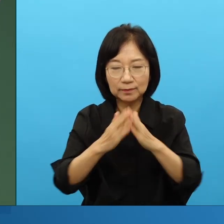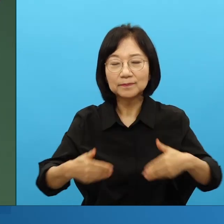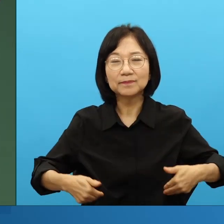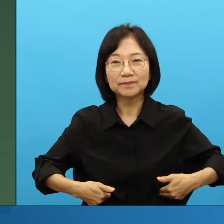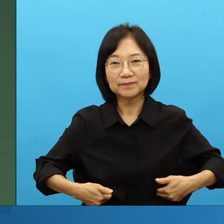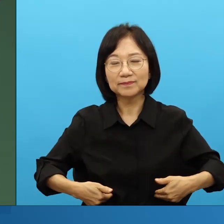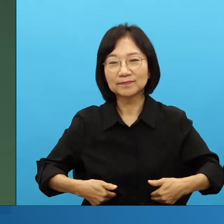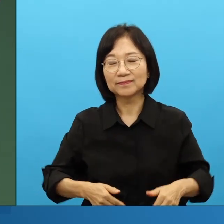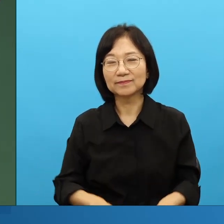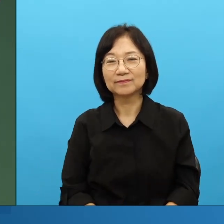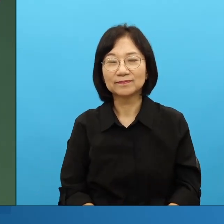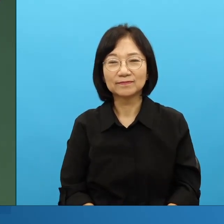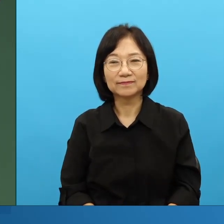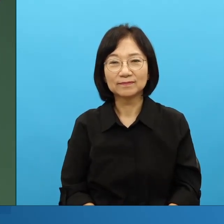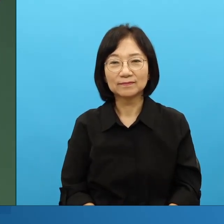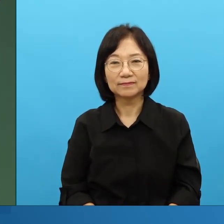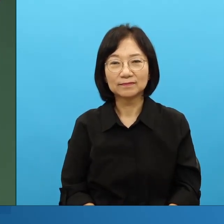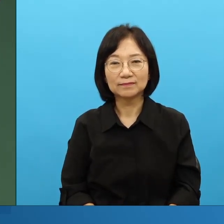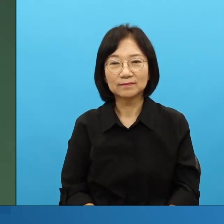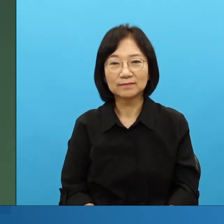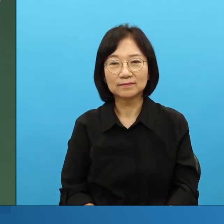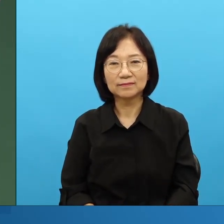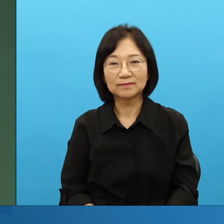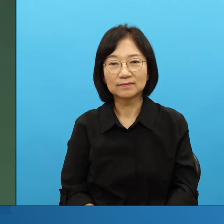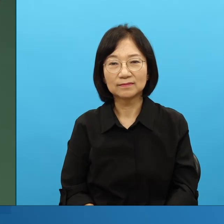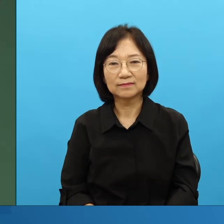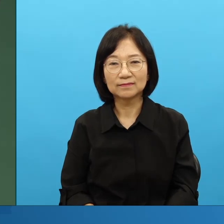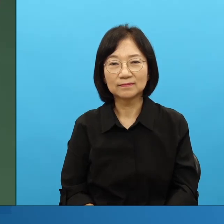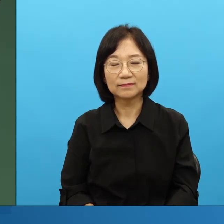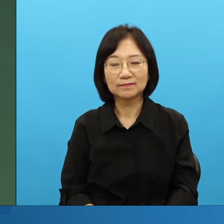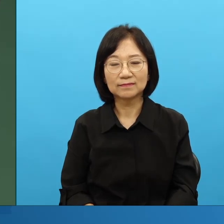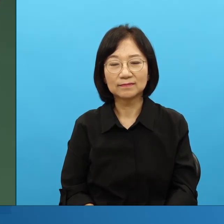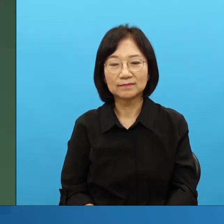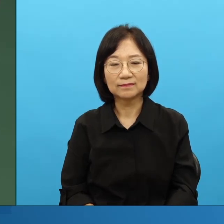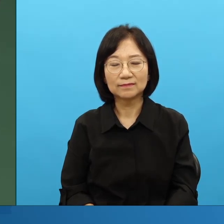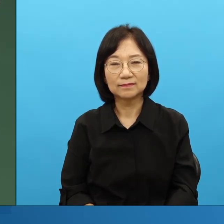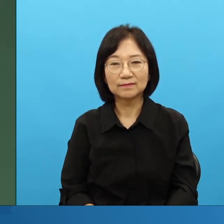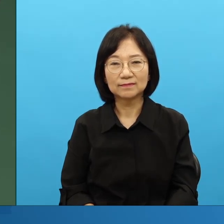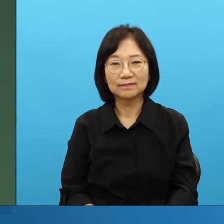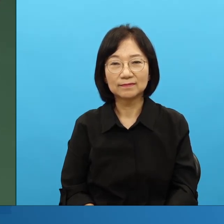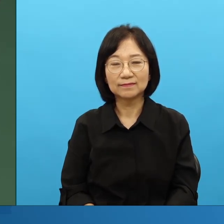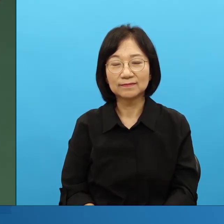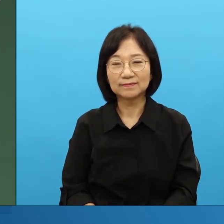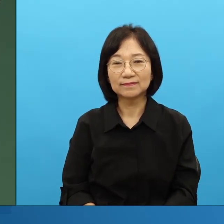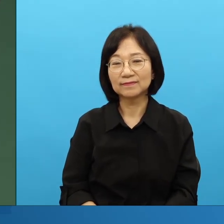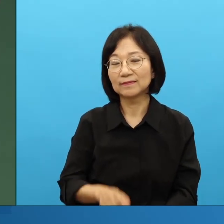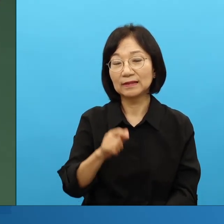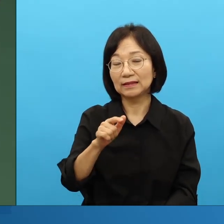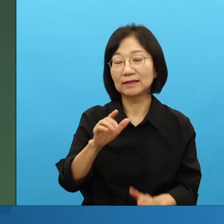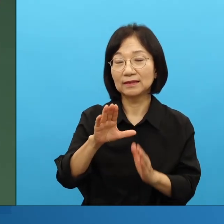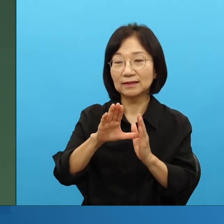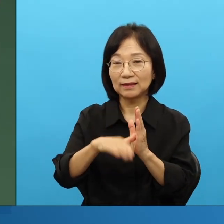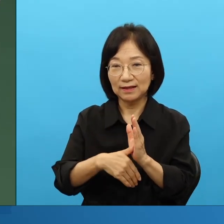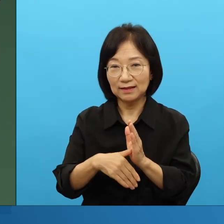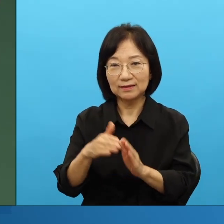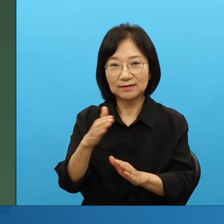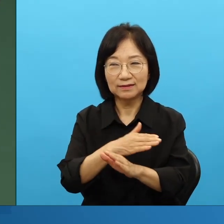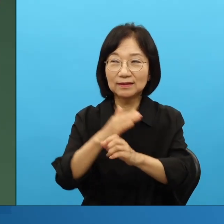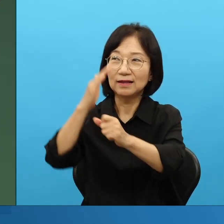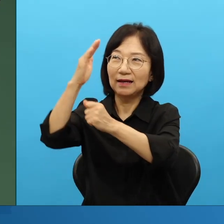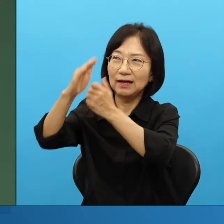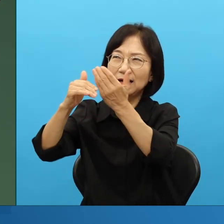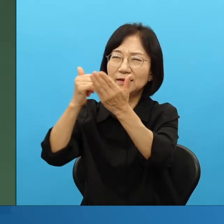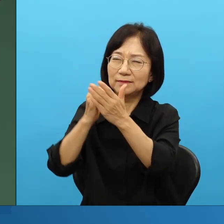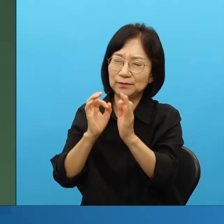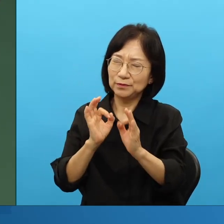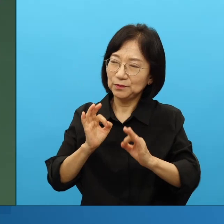이때부터 뭐가 나옵니까? 从这个时候起会出现什么？ 하나님의 놀라운 비밀 누를 수 있습니다.